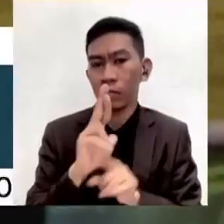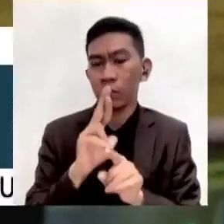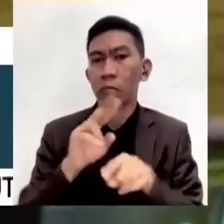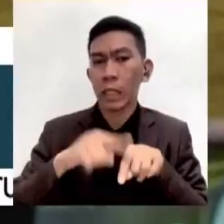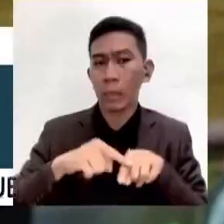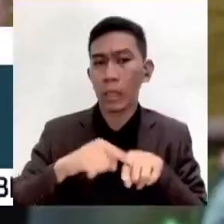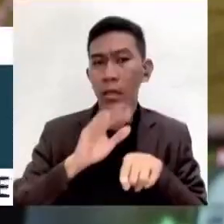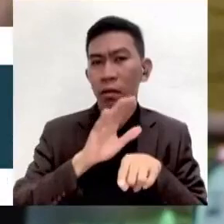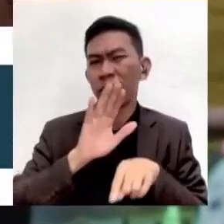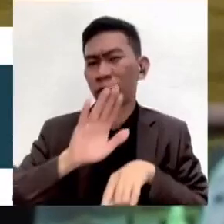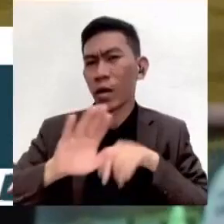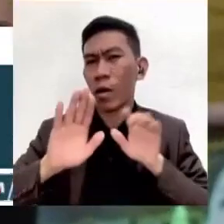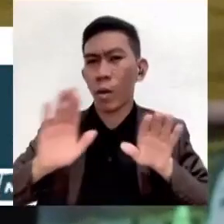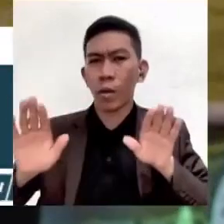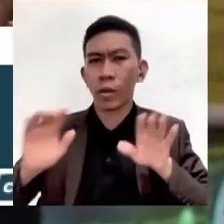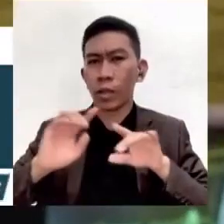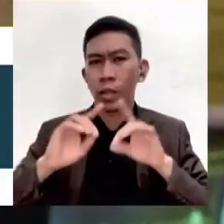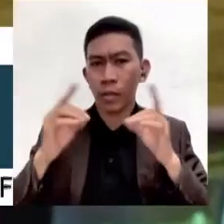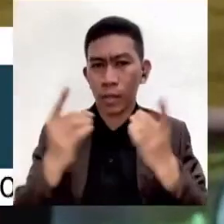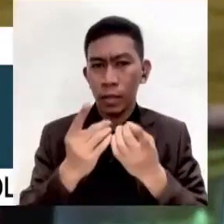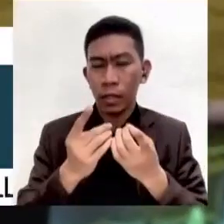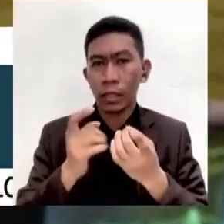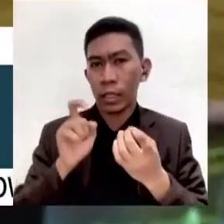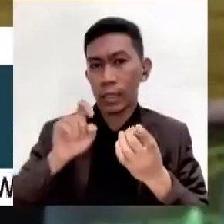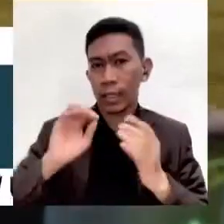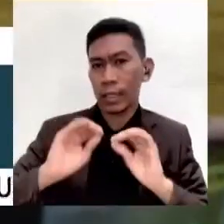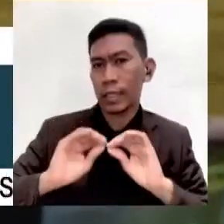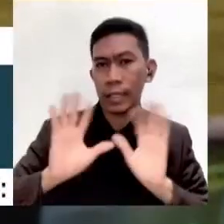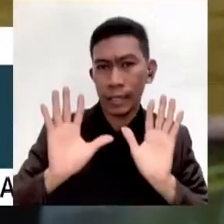respective departments. So yun, kini-clear lang po namin yun.